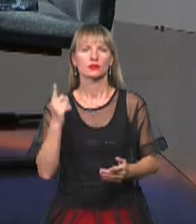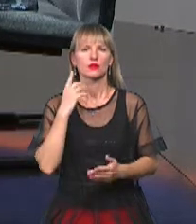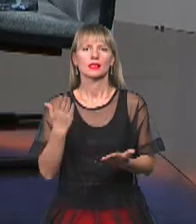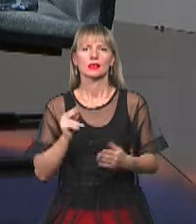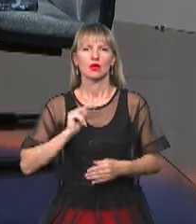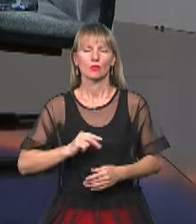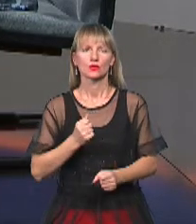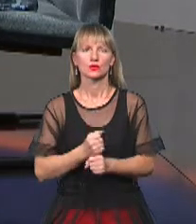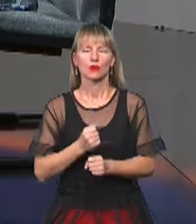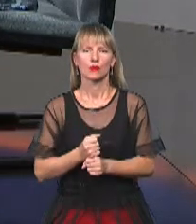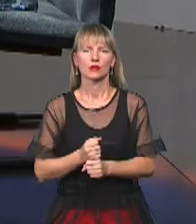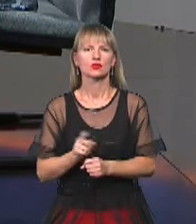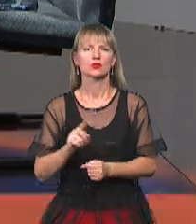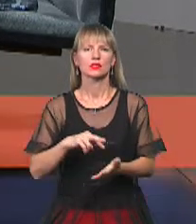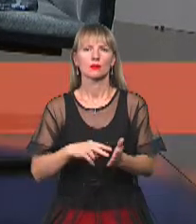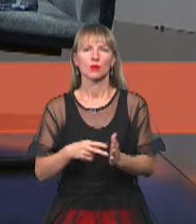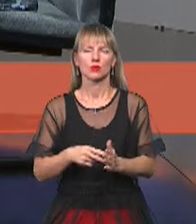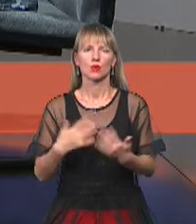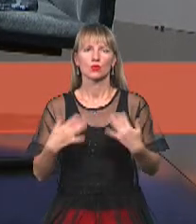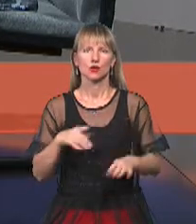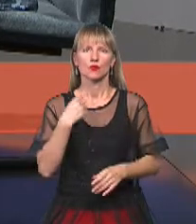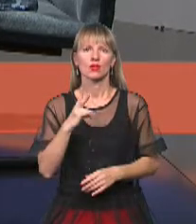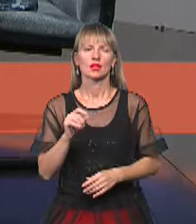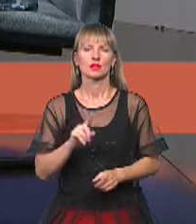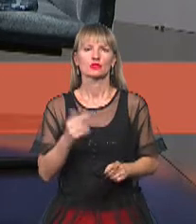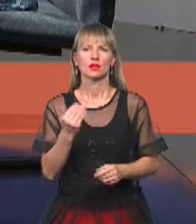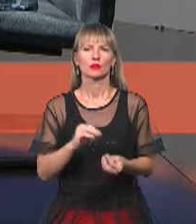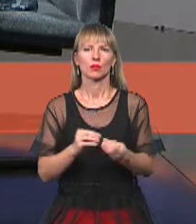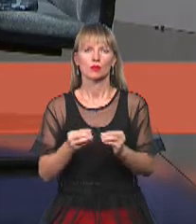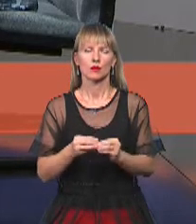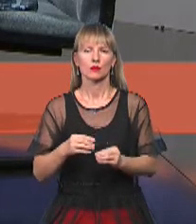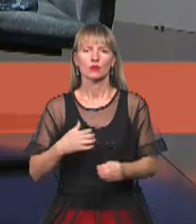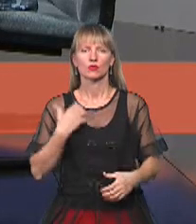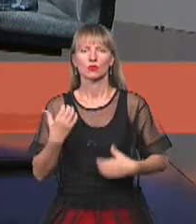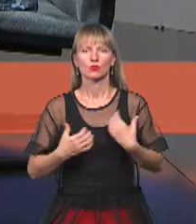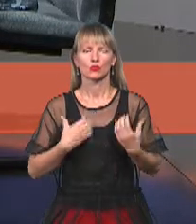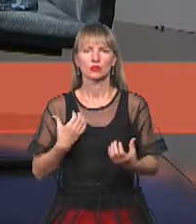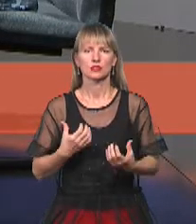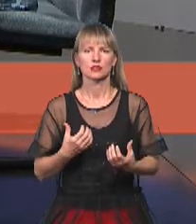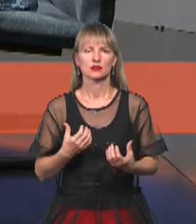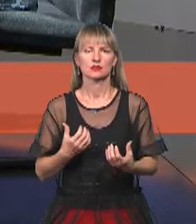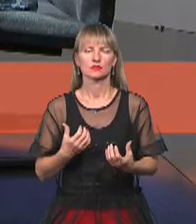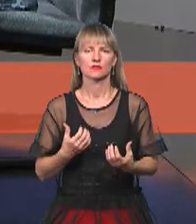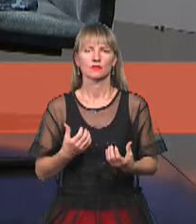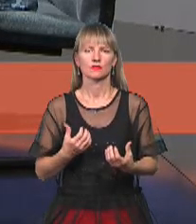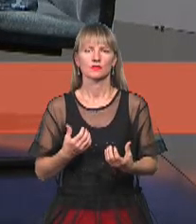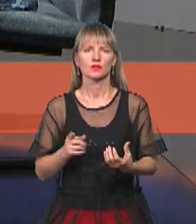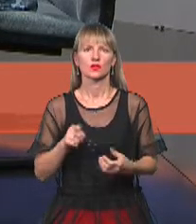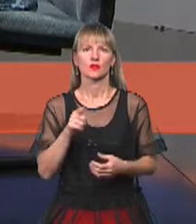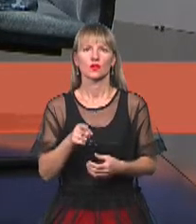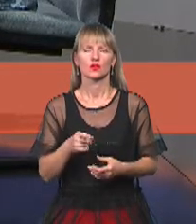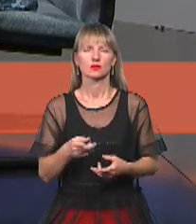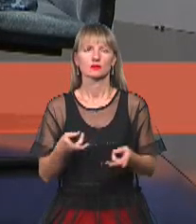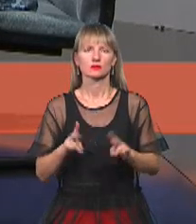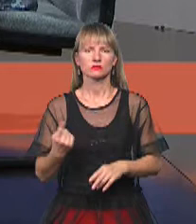роботи зроблені, щось заплановано, це вже говорить на те, що їх проблемою турбуються і, ну... Що вони не залишились